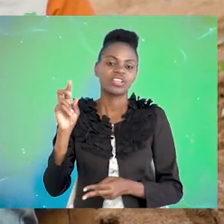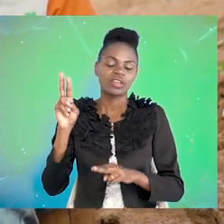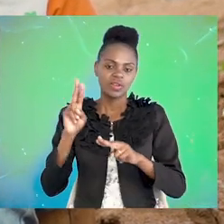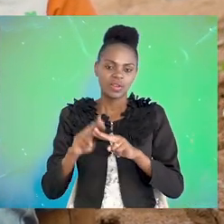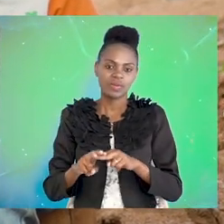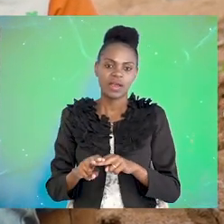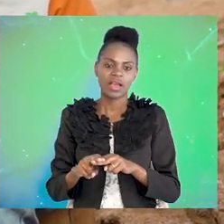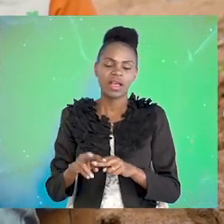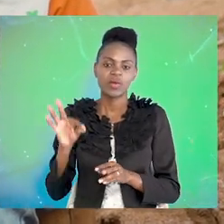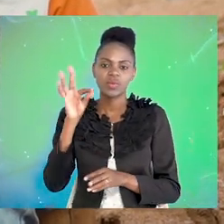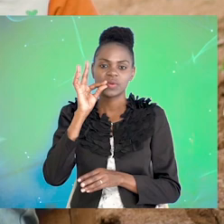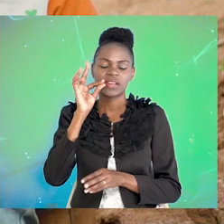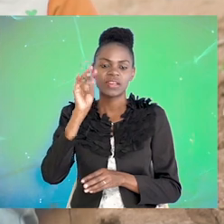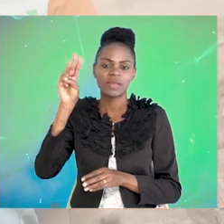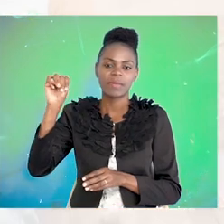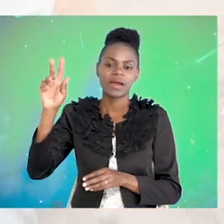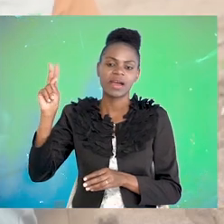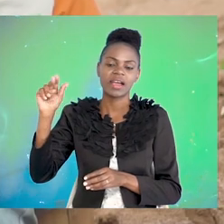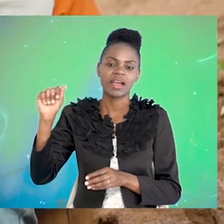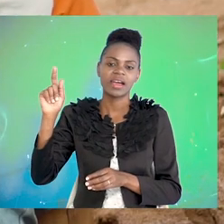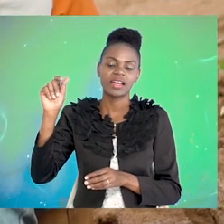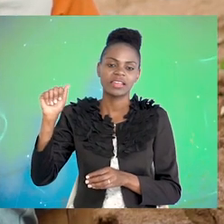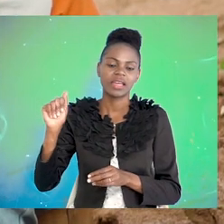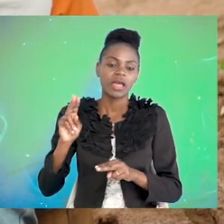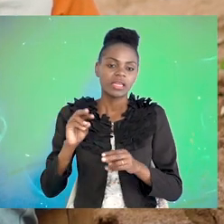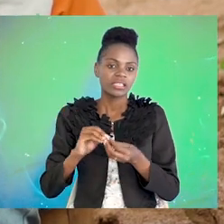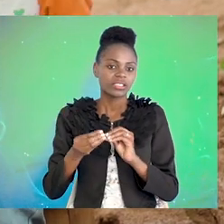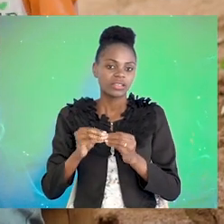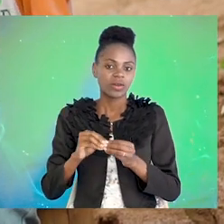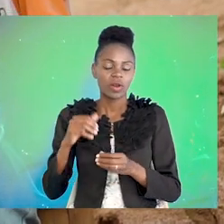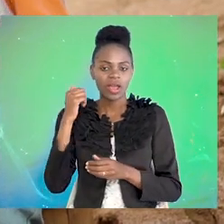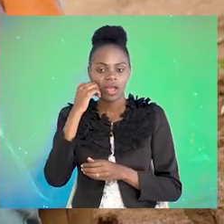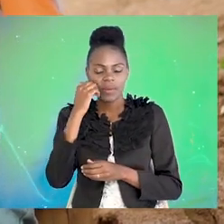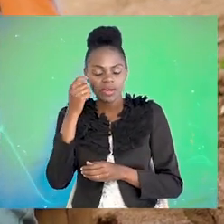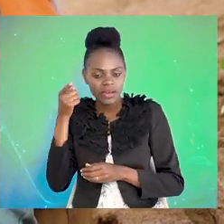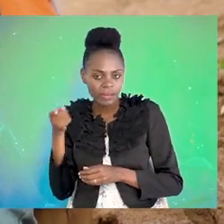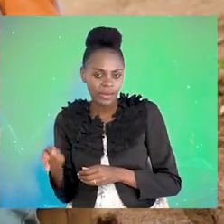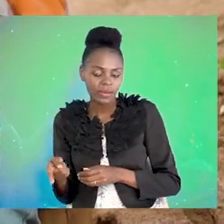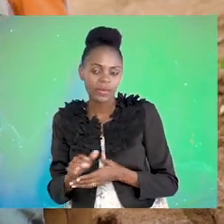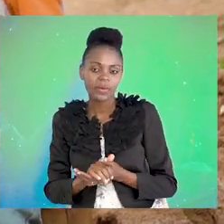Timakhala kundira ndi makata. Chimene chinachitika kuti mwana apeze ndi typhoid.